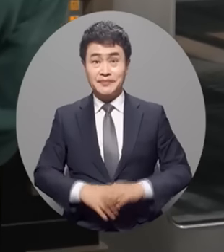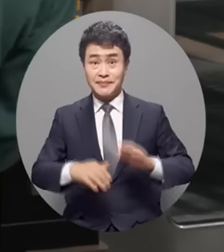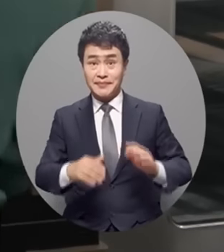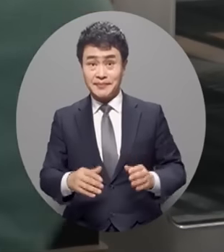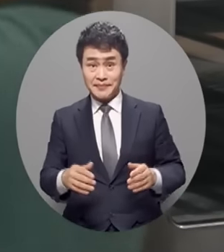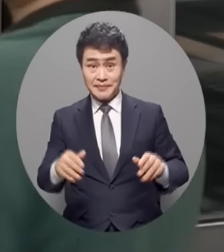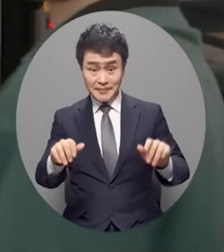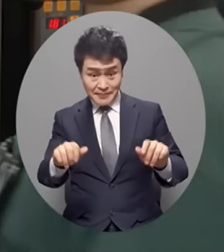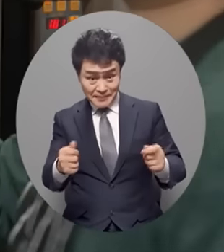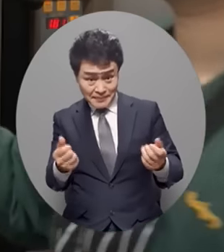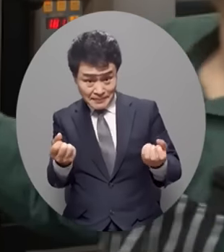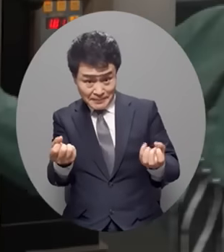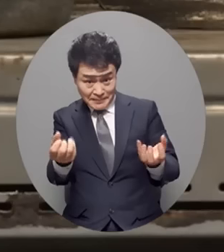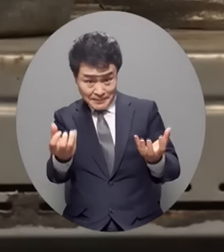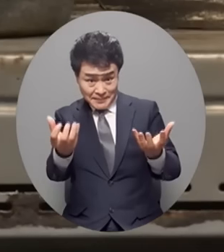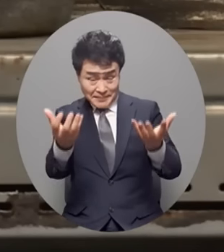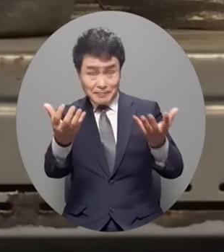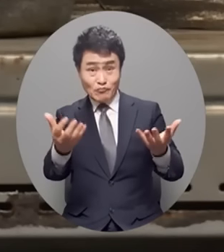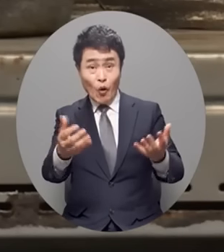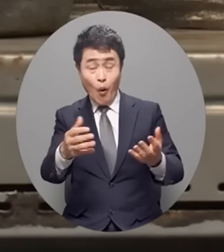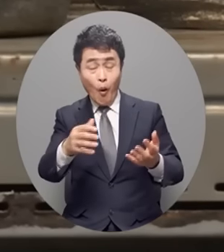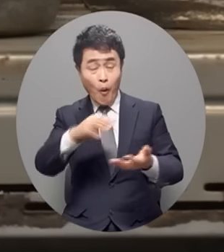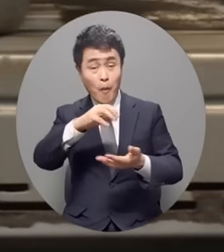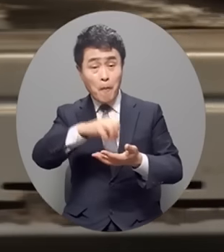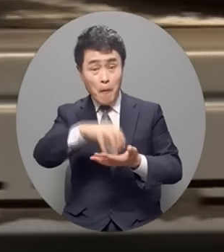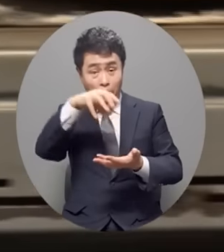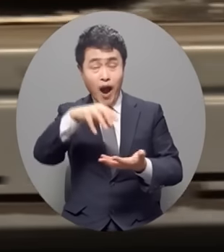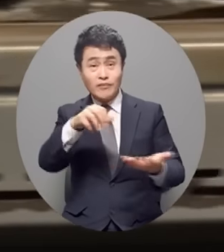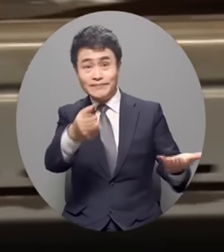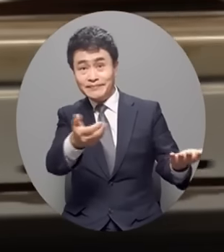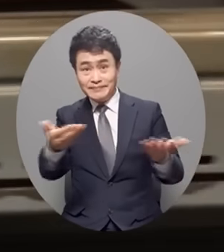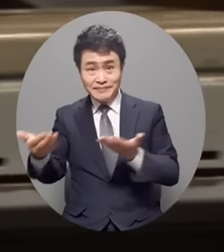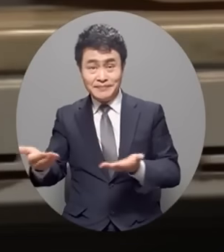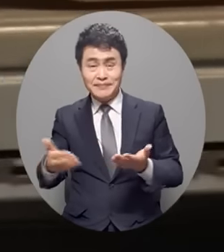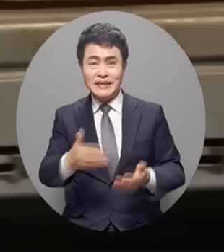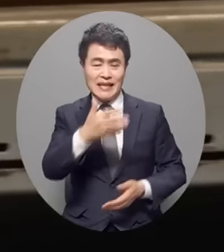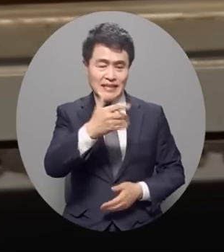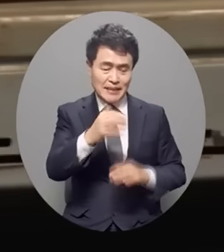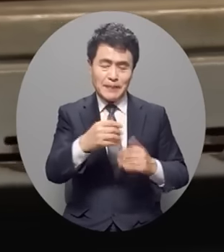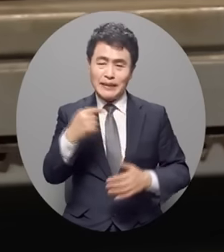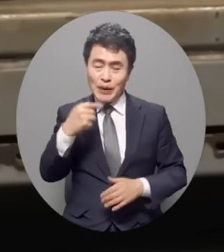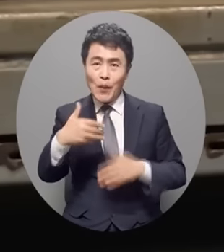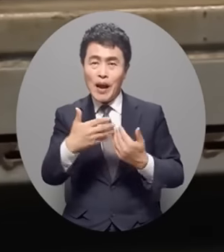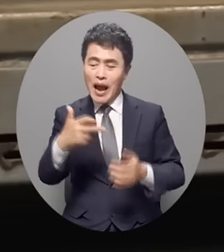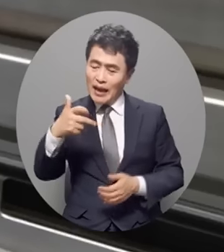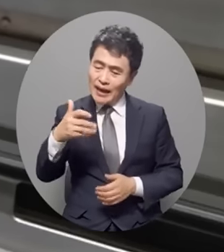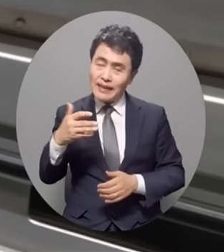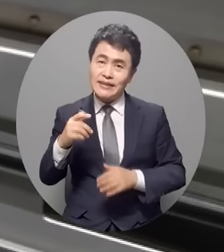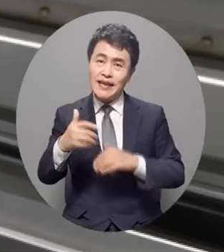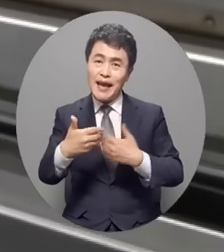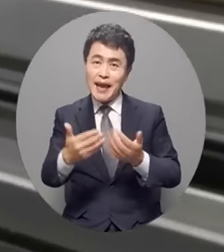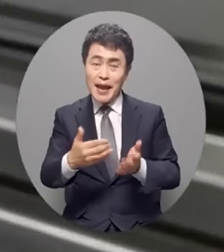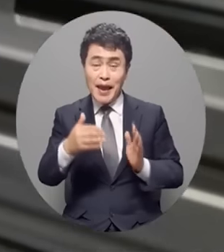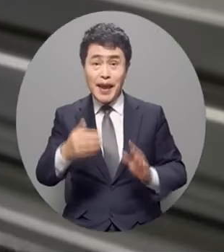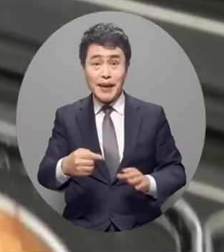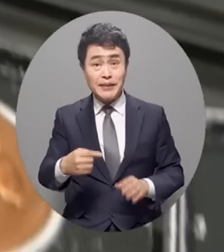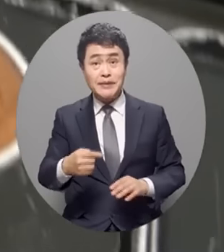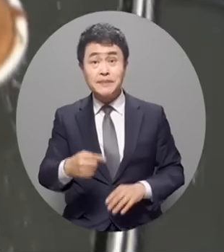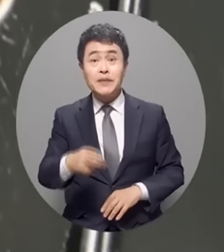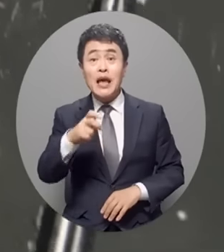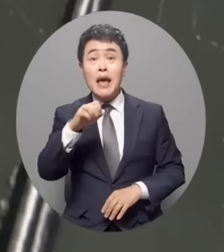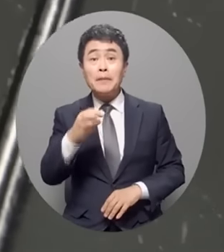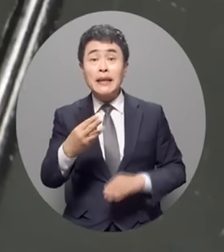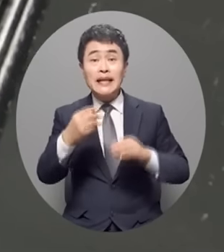오븐에서 갓 구운 빵이 쉴새 없이 쏟아져 나옵니다. 치아바타부터 소금빵, 카스텔라. 밀가루가 전혀 안